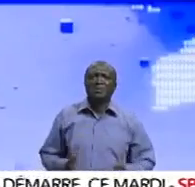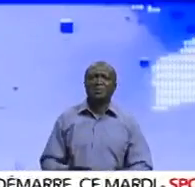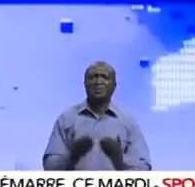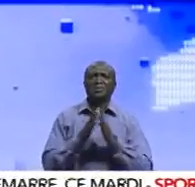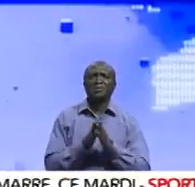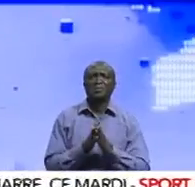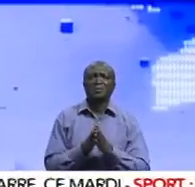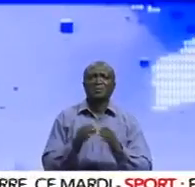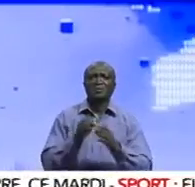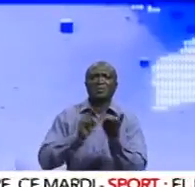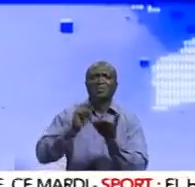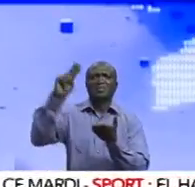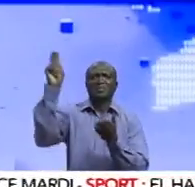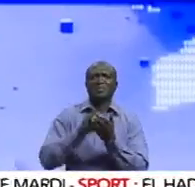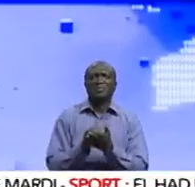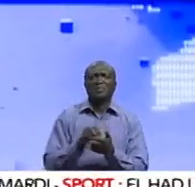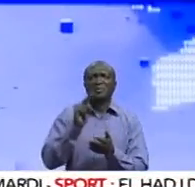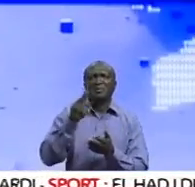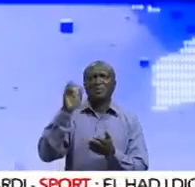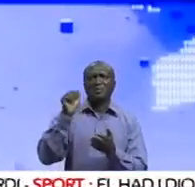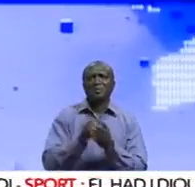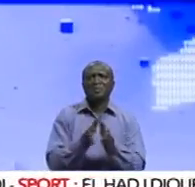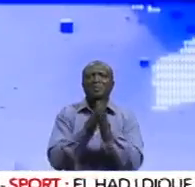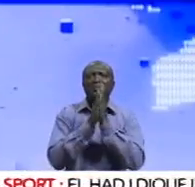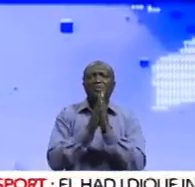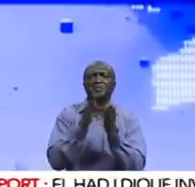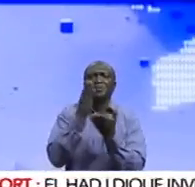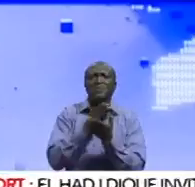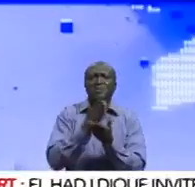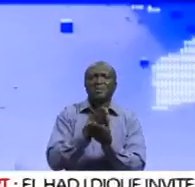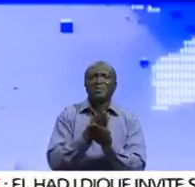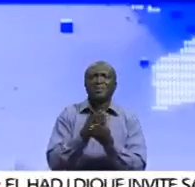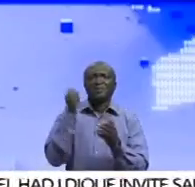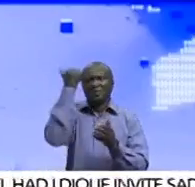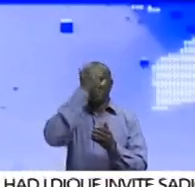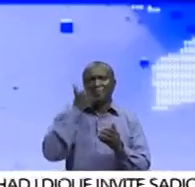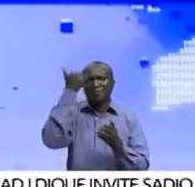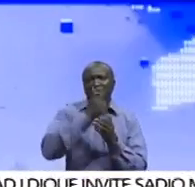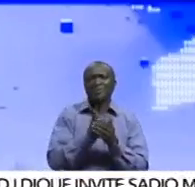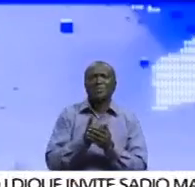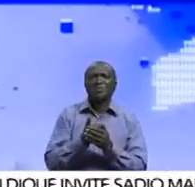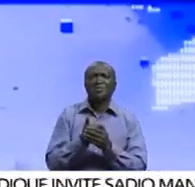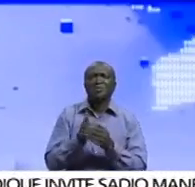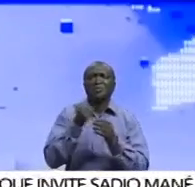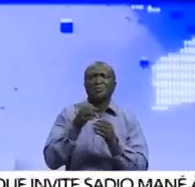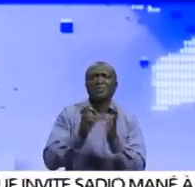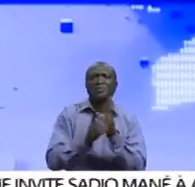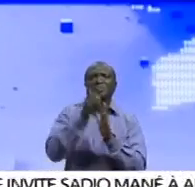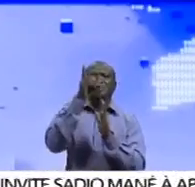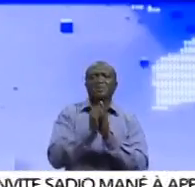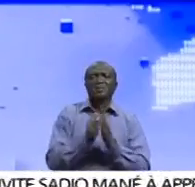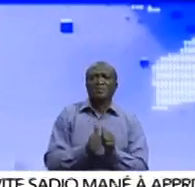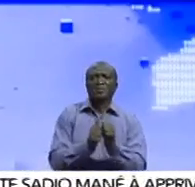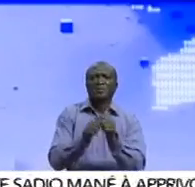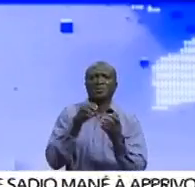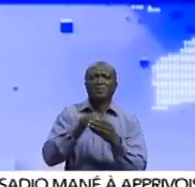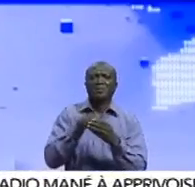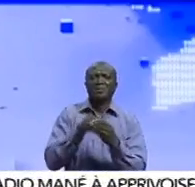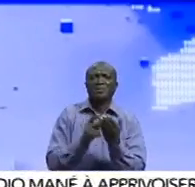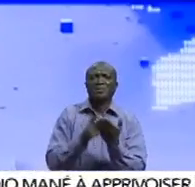d'appui de l'université virtuelle du Sénégal demande à la Banque africaine de développement de l'accompagner dans la mise en œuvre de ces projets de